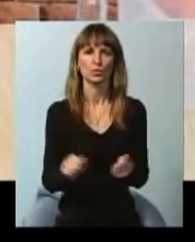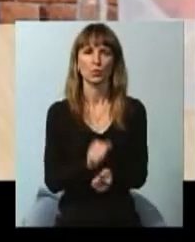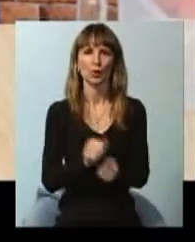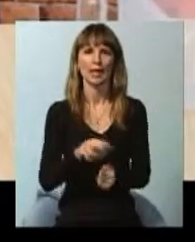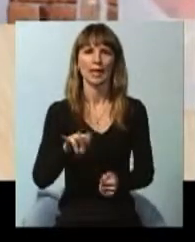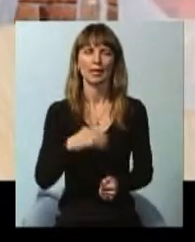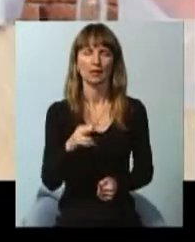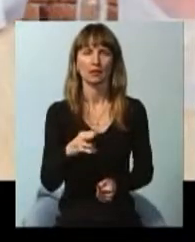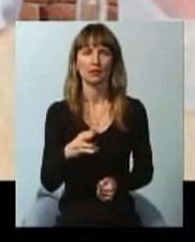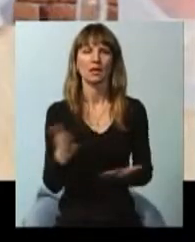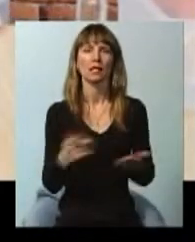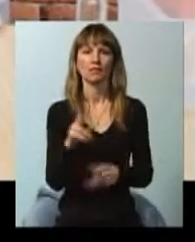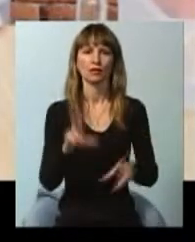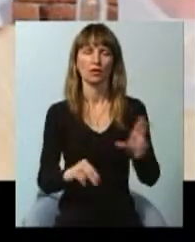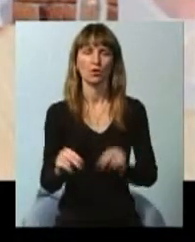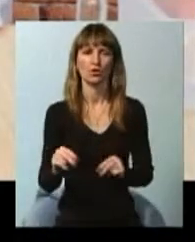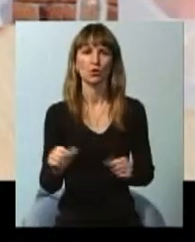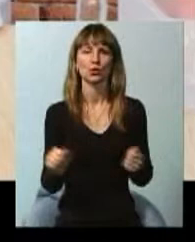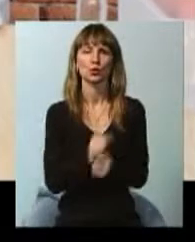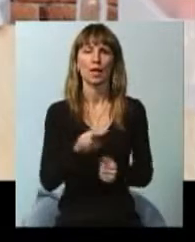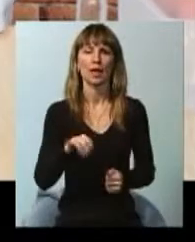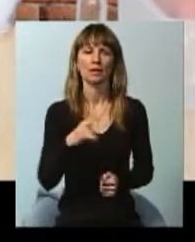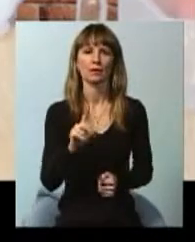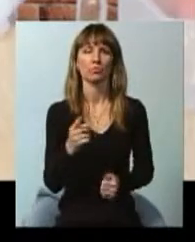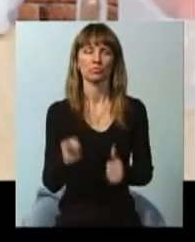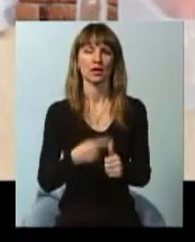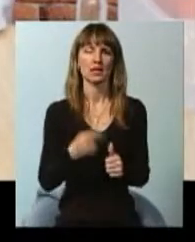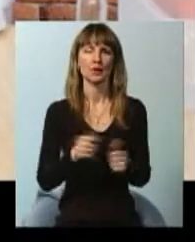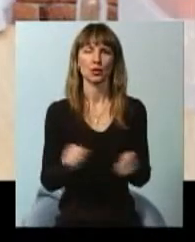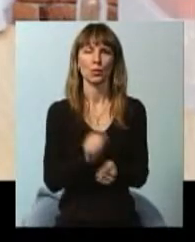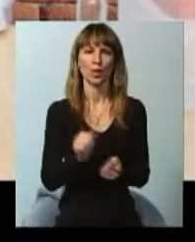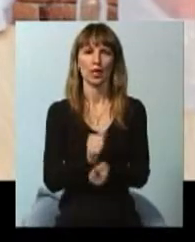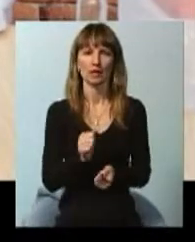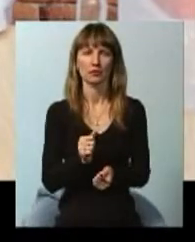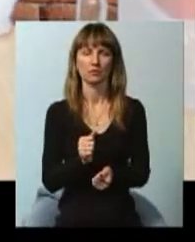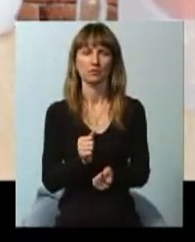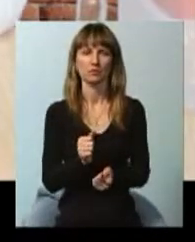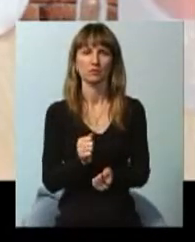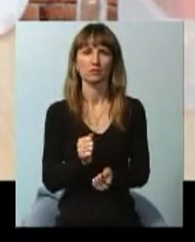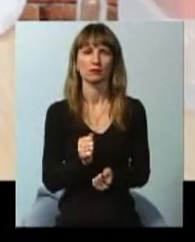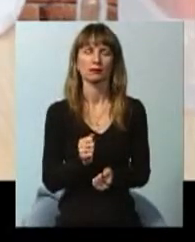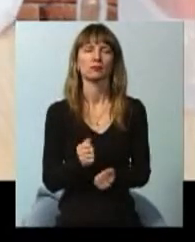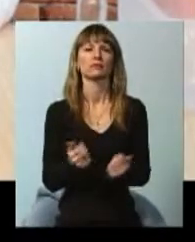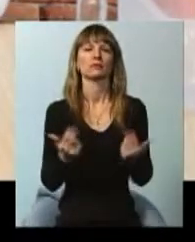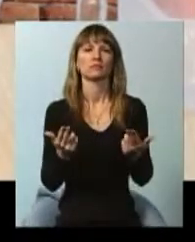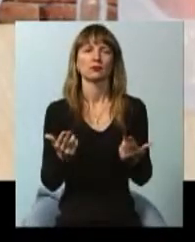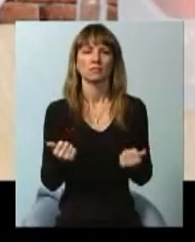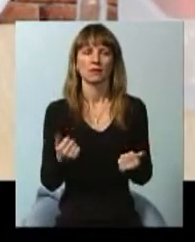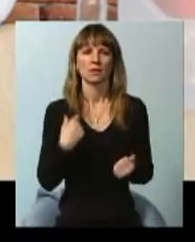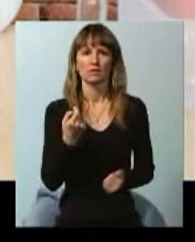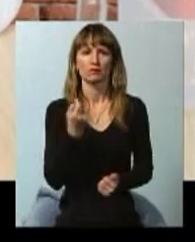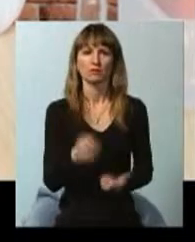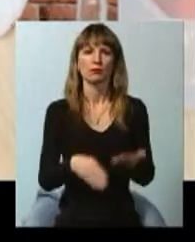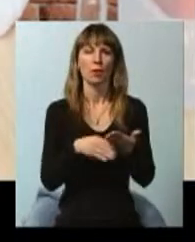лід. Як ви вважаєте, от сухий лід, чому він називається сухим? Ну, звичайний лід, я вам трошки